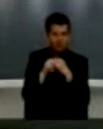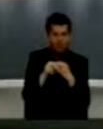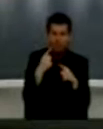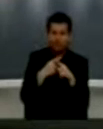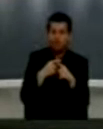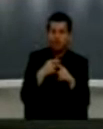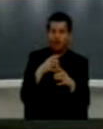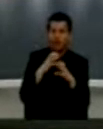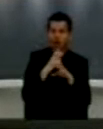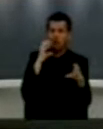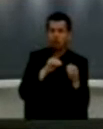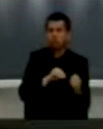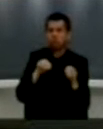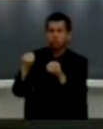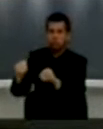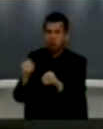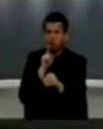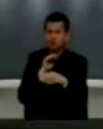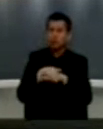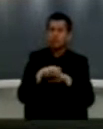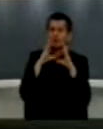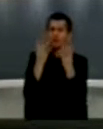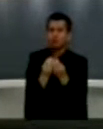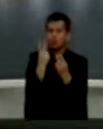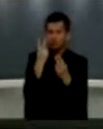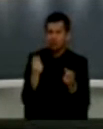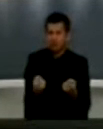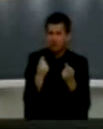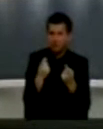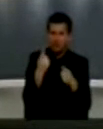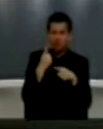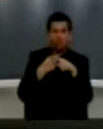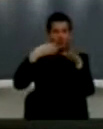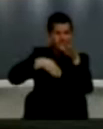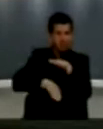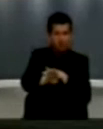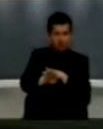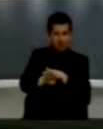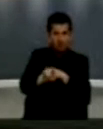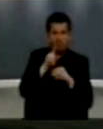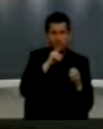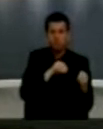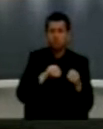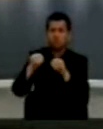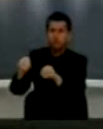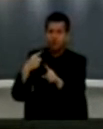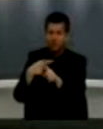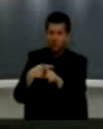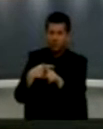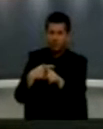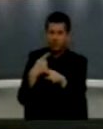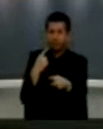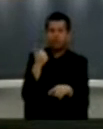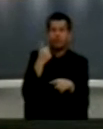të autobusëve që është në shërbim të këtyre dy fshatrave nën kalimit, i cili është bart më shumë se 100 metra nga udhkryqi, dhe